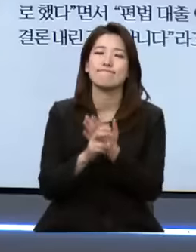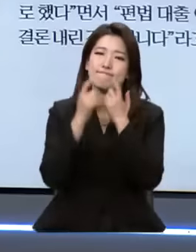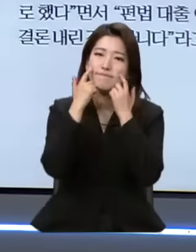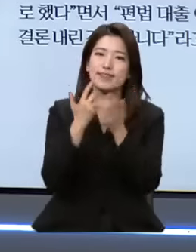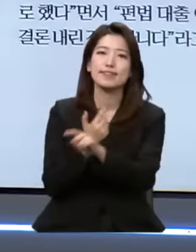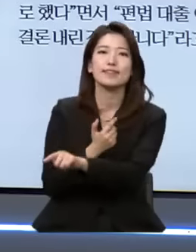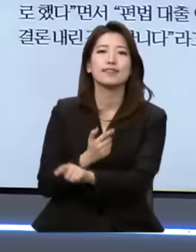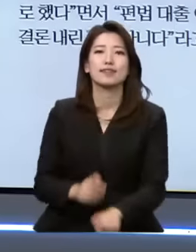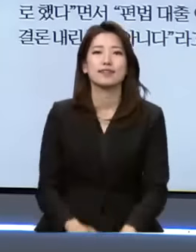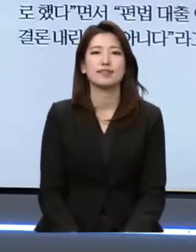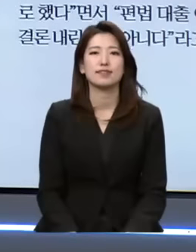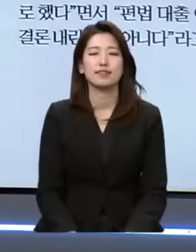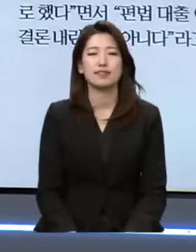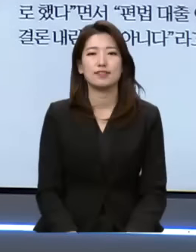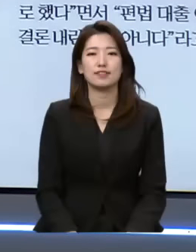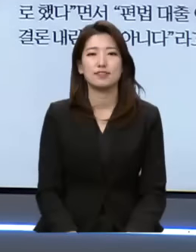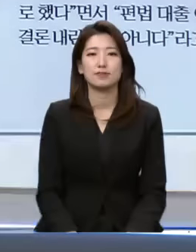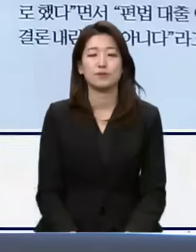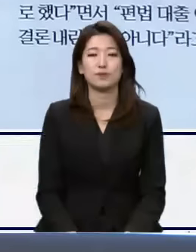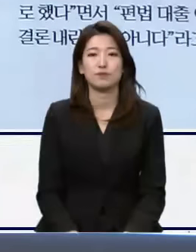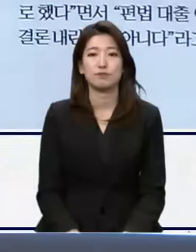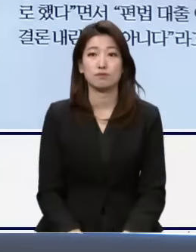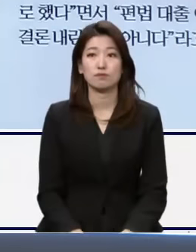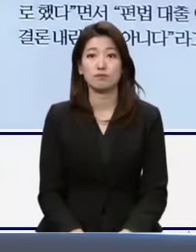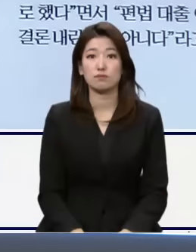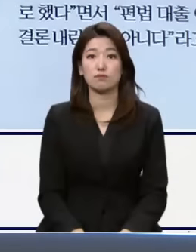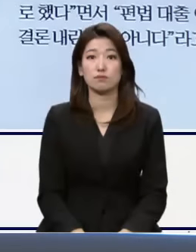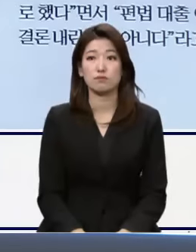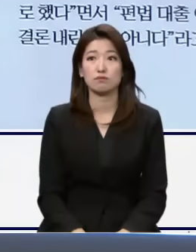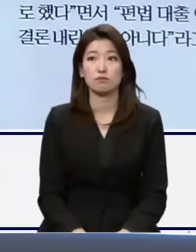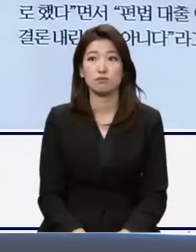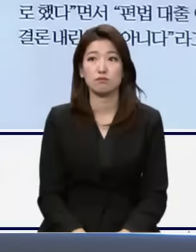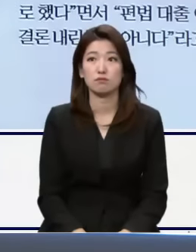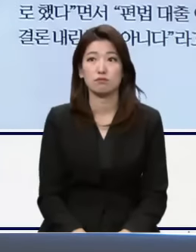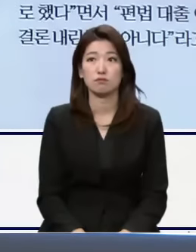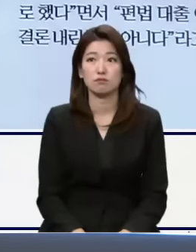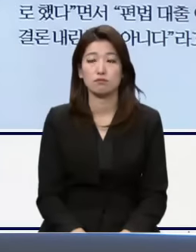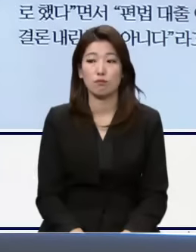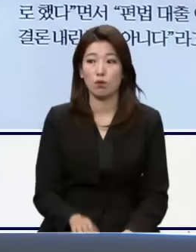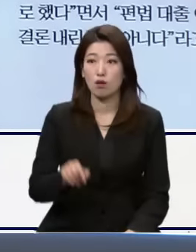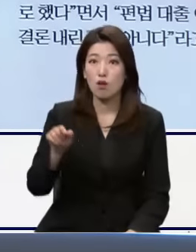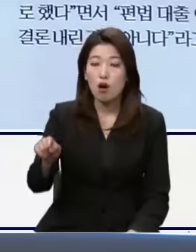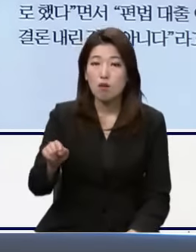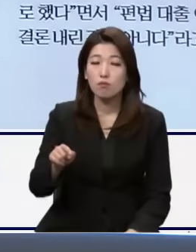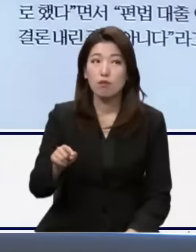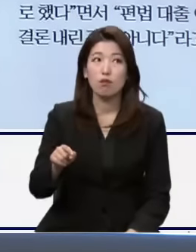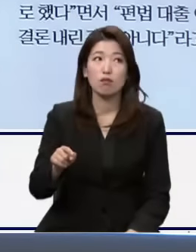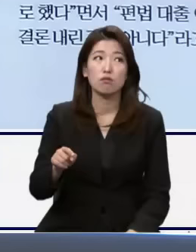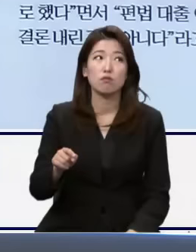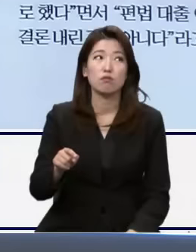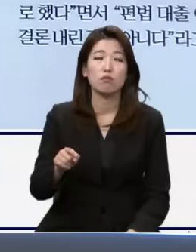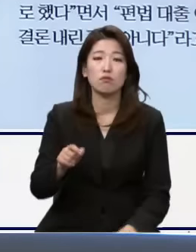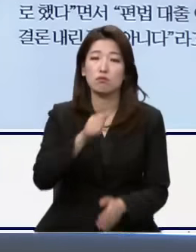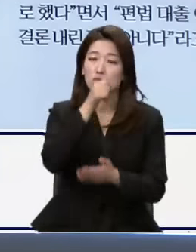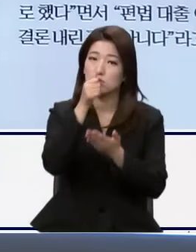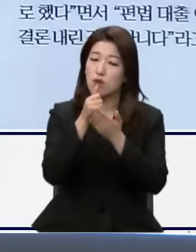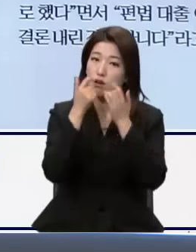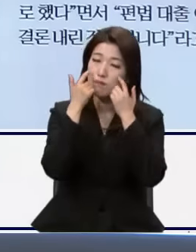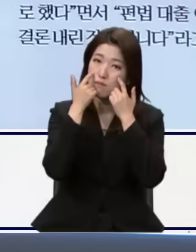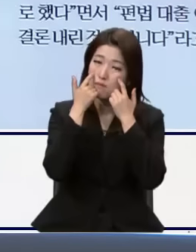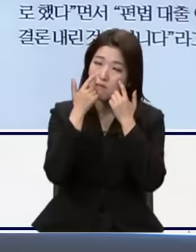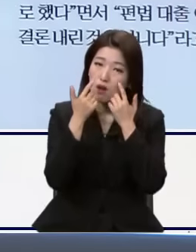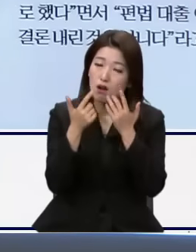되면 사실 굉장히 뭐 명확하게 유무죄가 나올 수 있는 겁니다 지금 중간 여기서 말하는